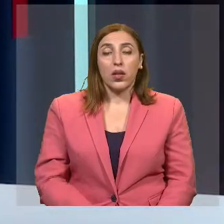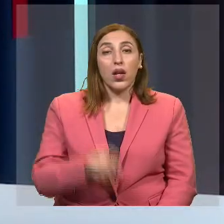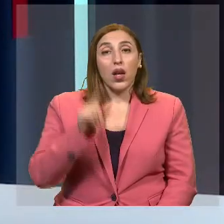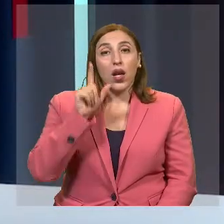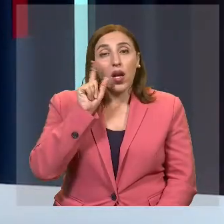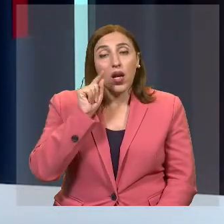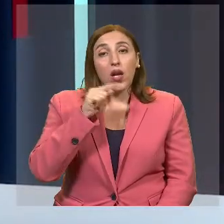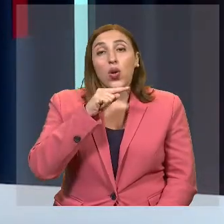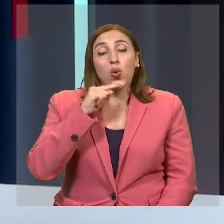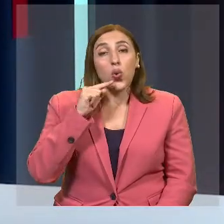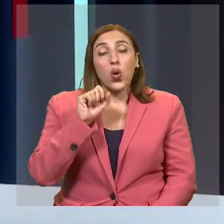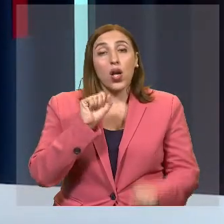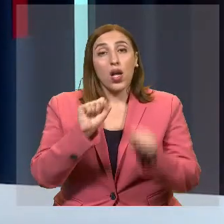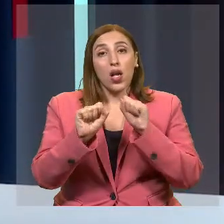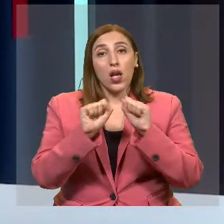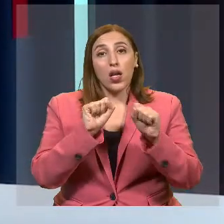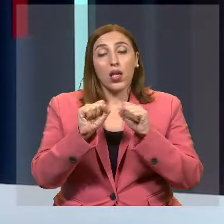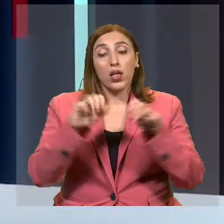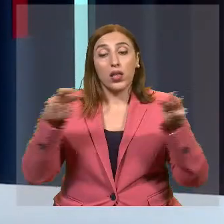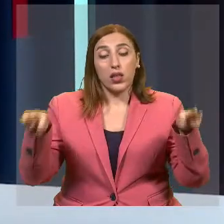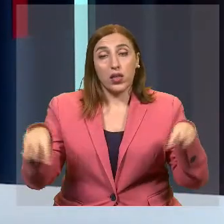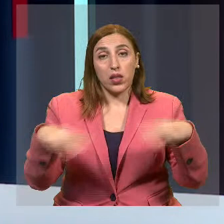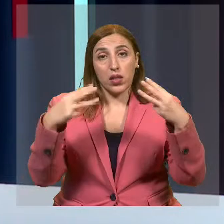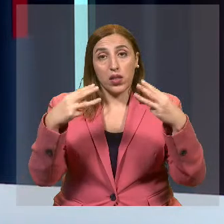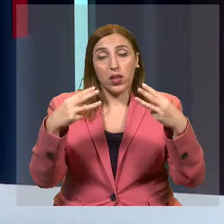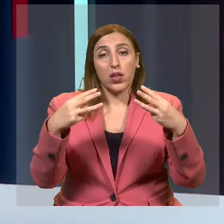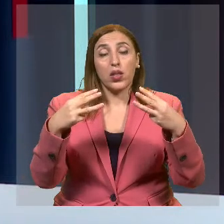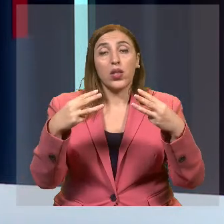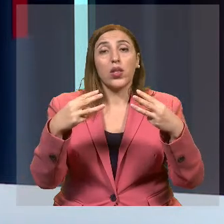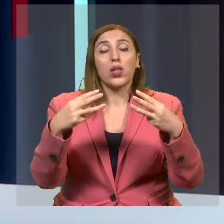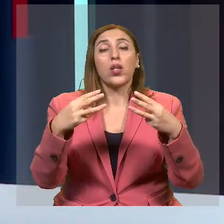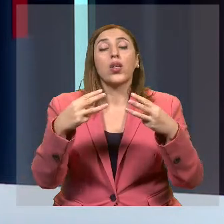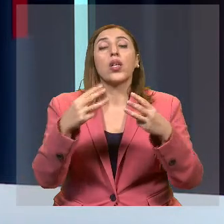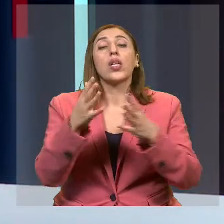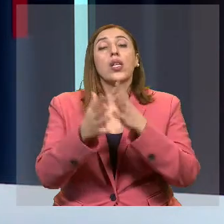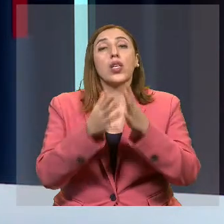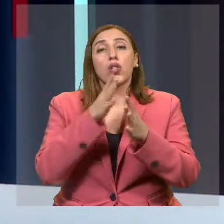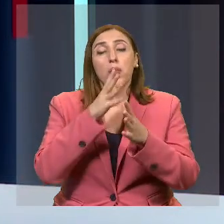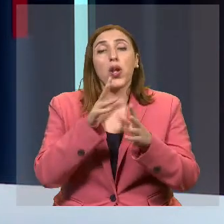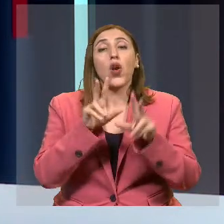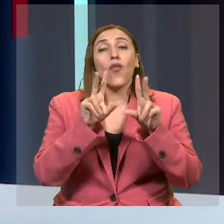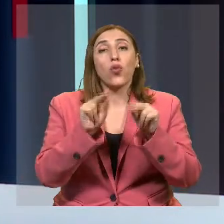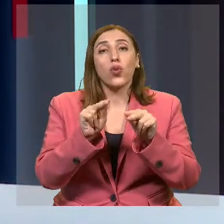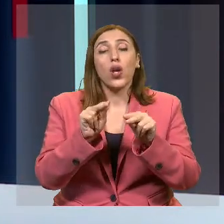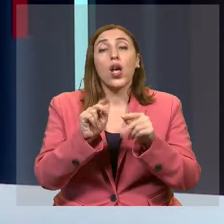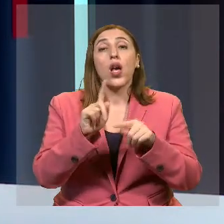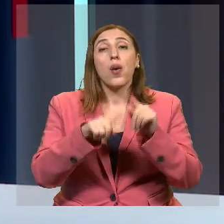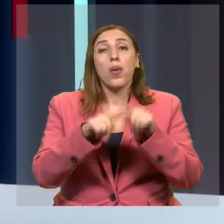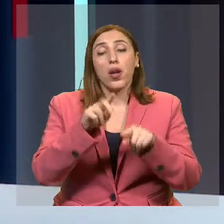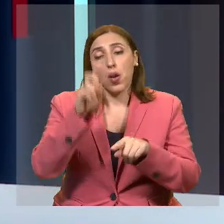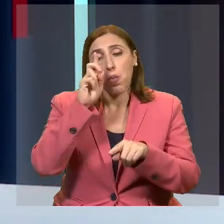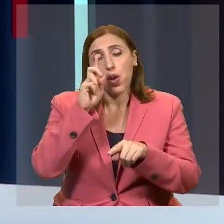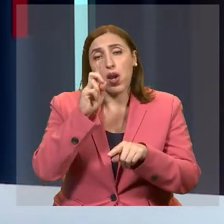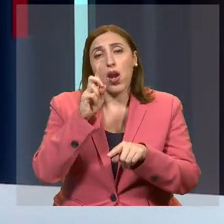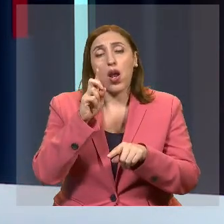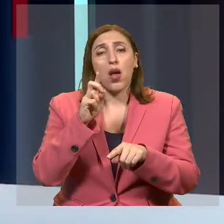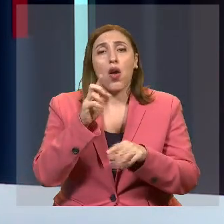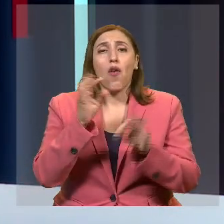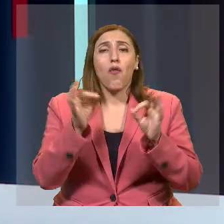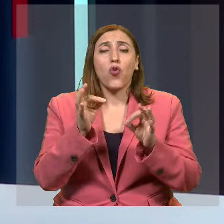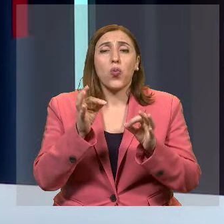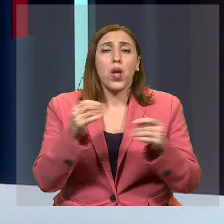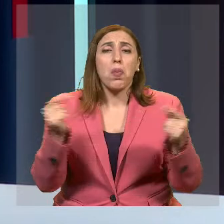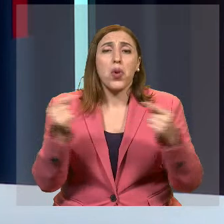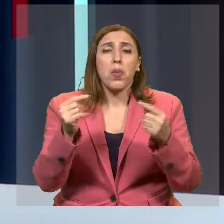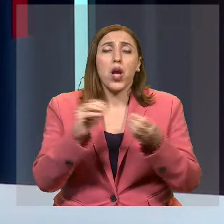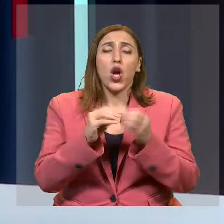Հայաստանի ու Ռուսաստանի ղեկավարները տեսախցիկների առջև վստահեցնում են, թե դաշնակից երկրներն իրար հետ լուրջ խնդիրներ չունեն։ Ուրեմն,